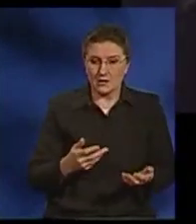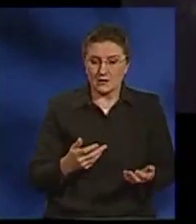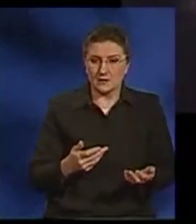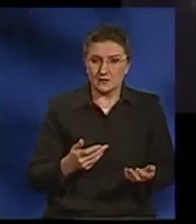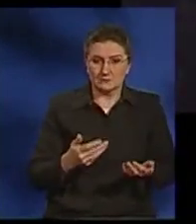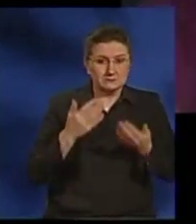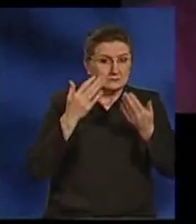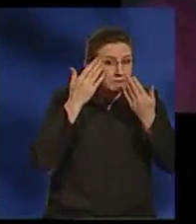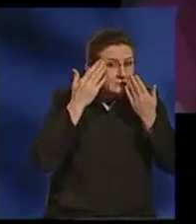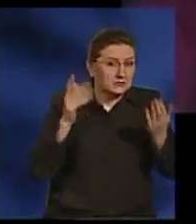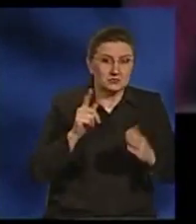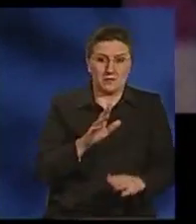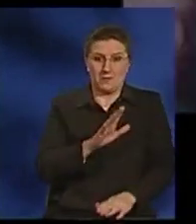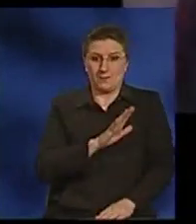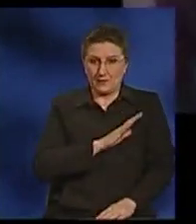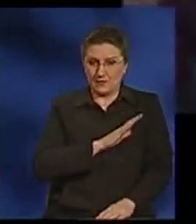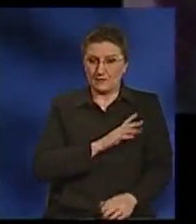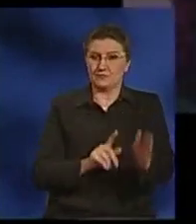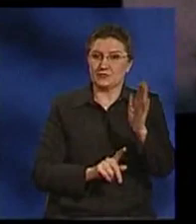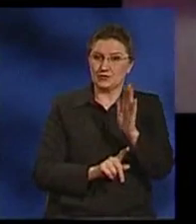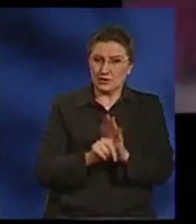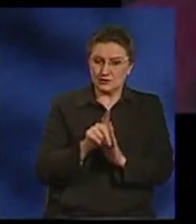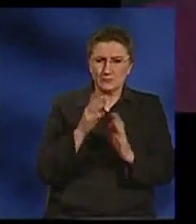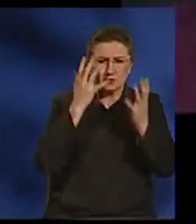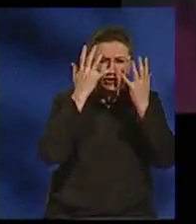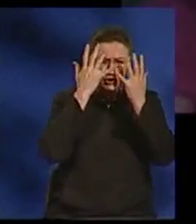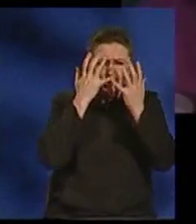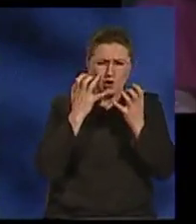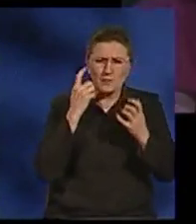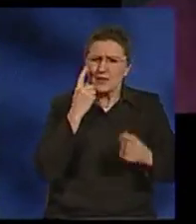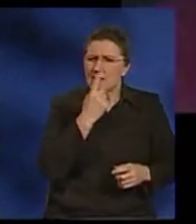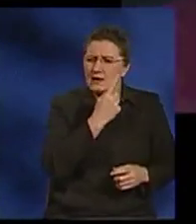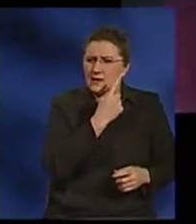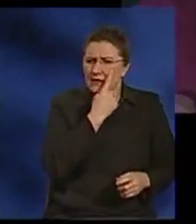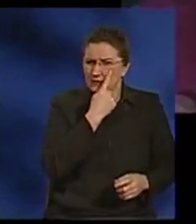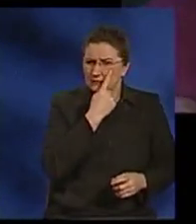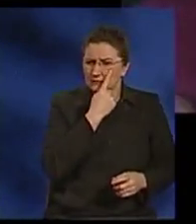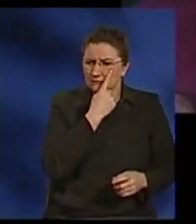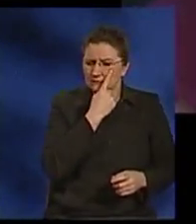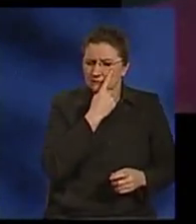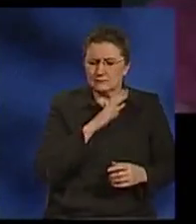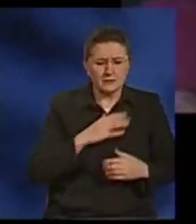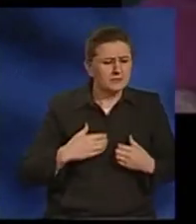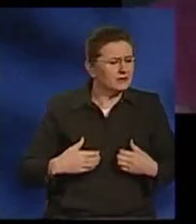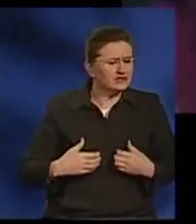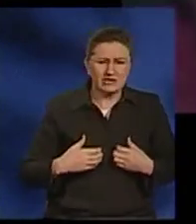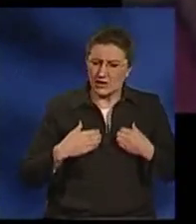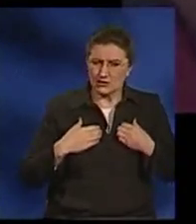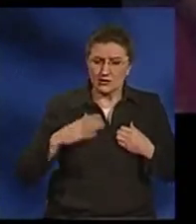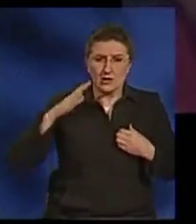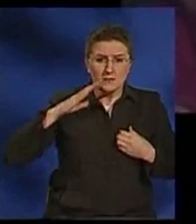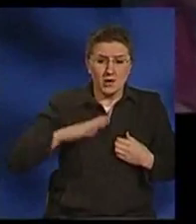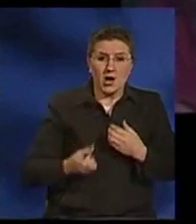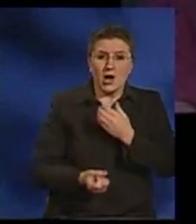Не знаю, что это было Сначала сплошная темень Хоть глаз выхали И так страшно Потом